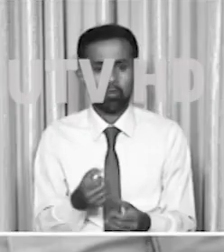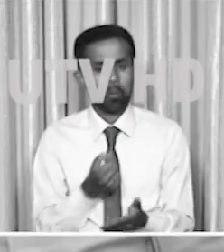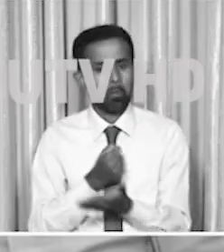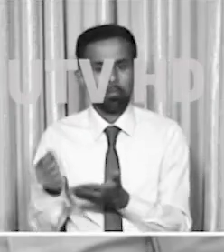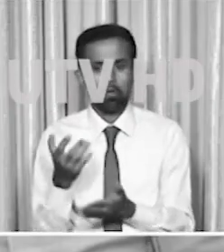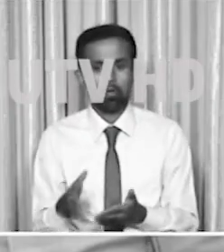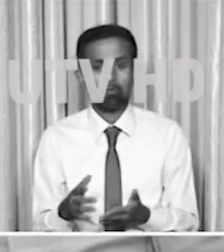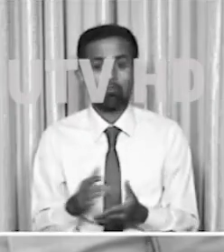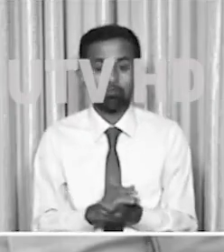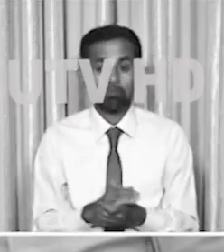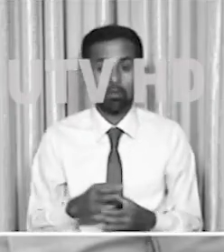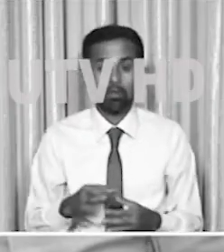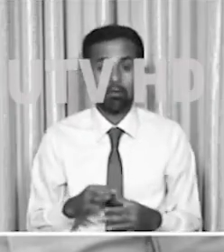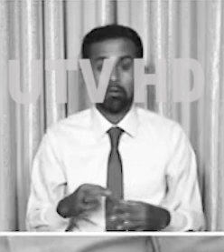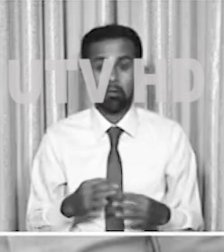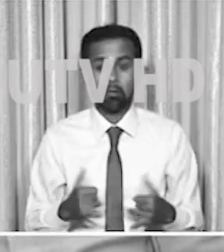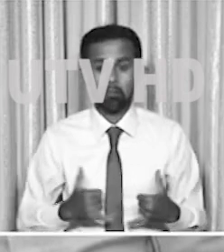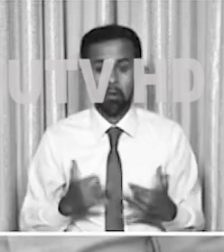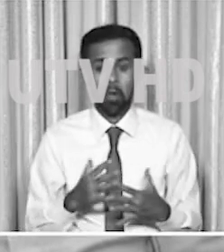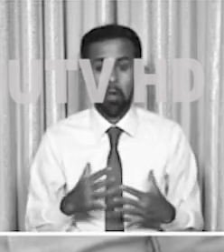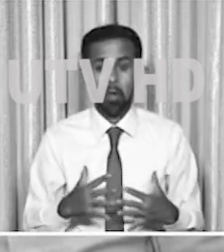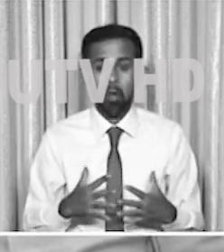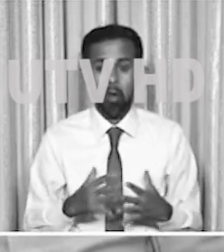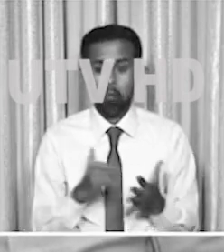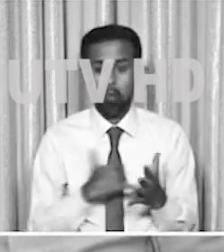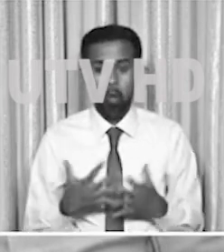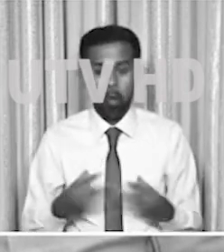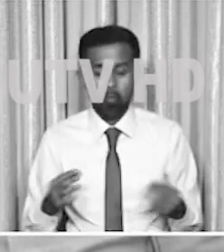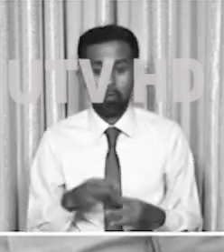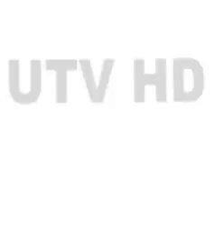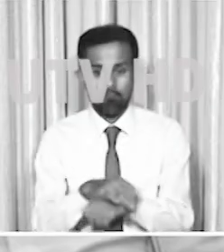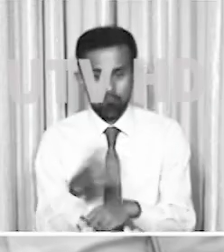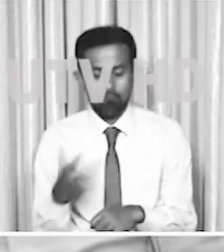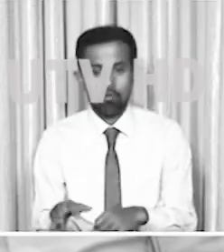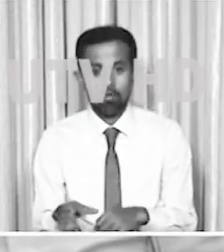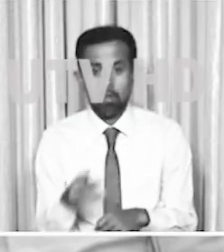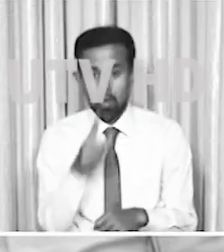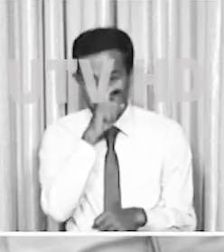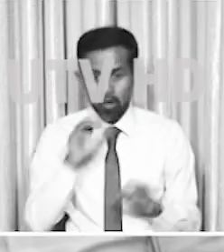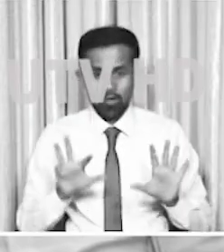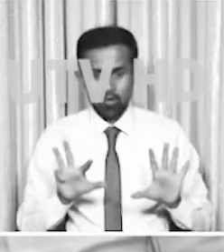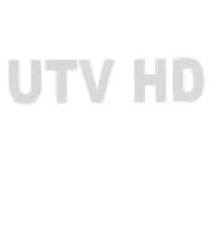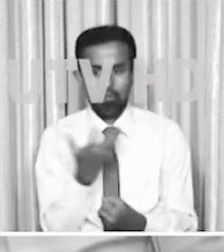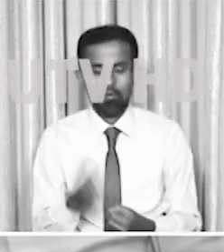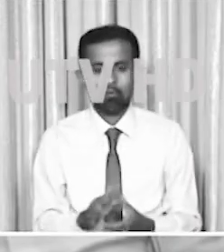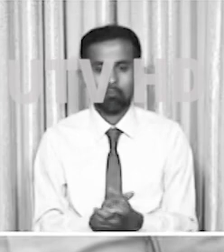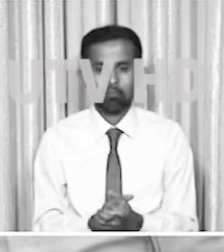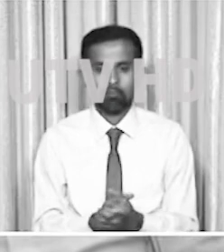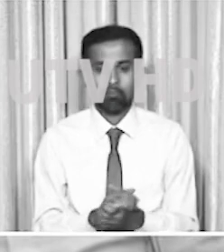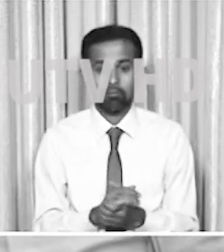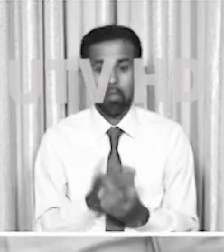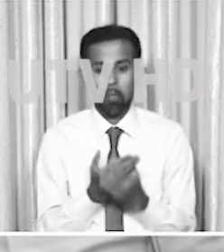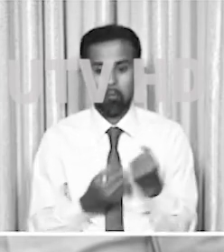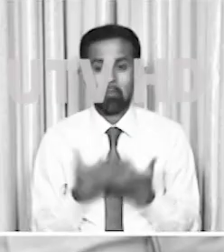කරා. වඳසත්කම් 4000ක් කරා කියලා දිවයින පත්තරේ දාපු ප්‍රවෘත්තියට තමයි ඔහු ඇරස් කරේ. මාස 9ක්ද කොහෙද හිරේ දාලා තිබුණා. මේ